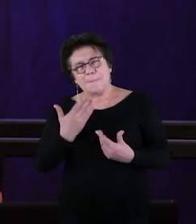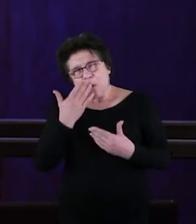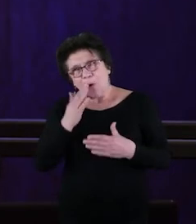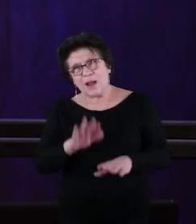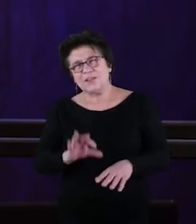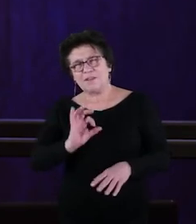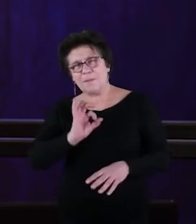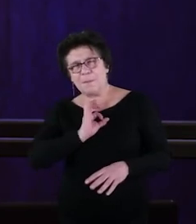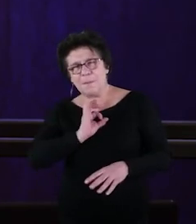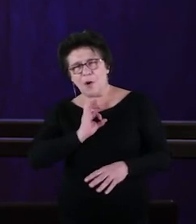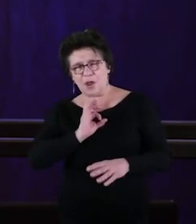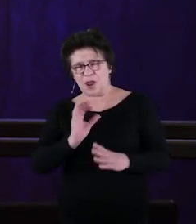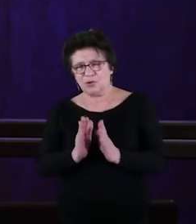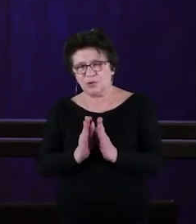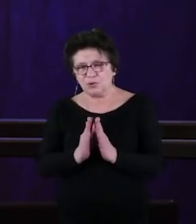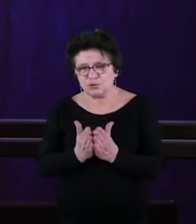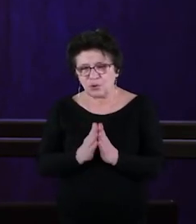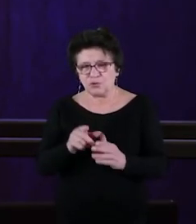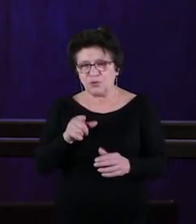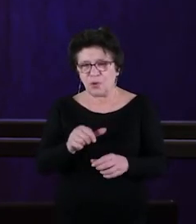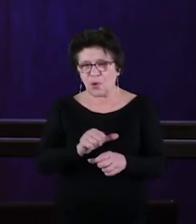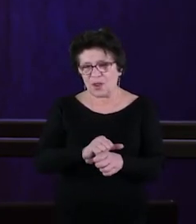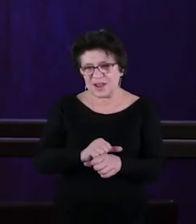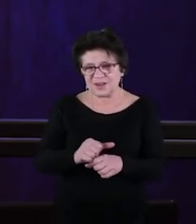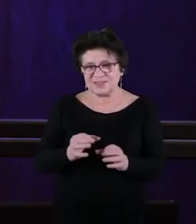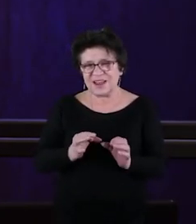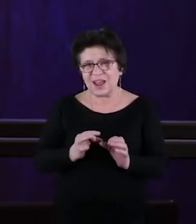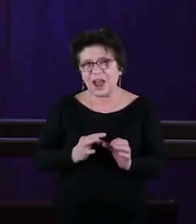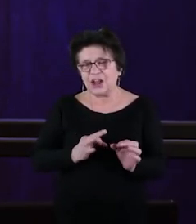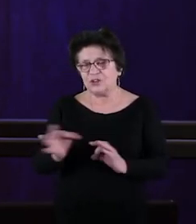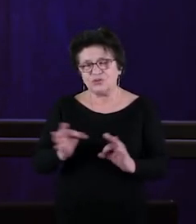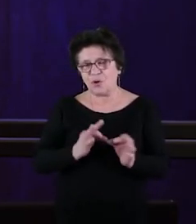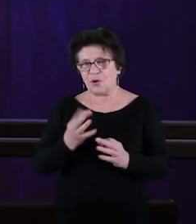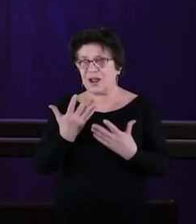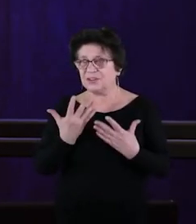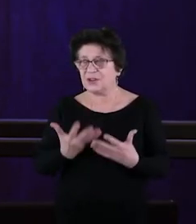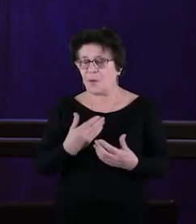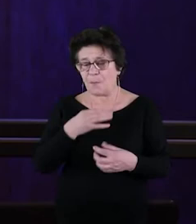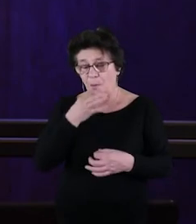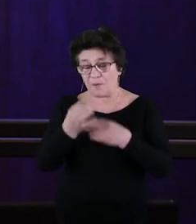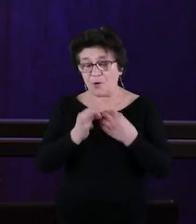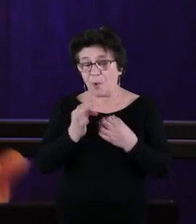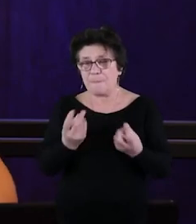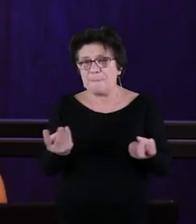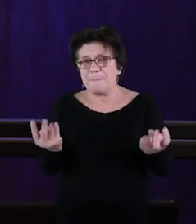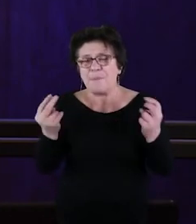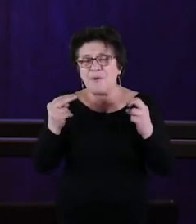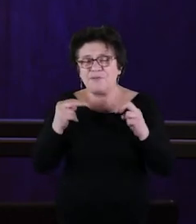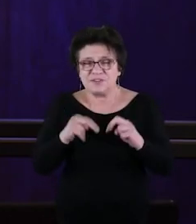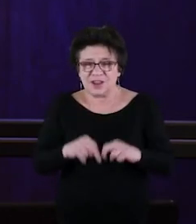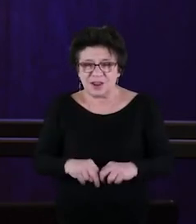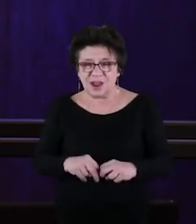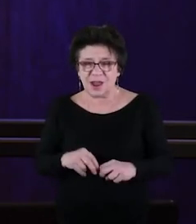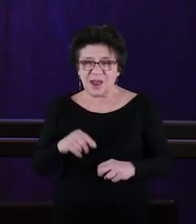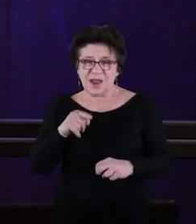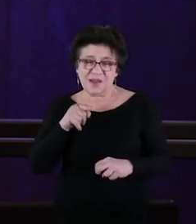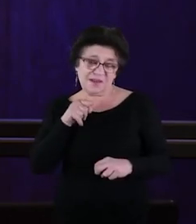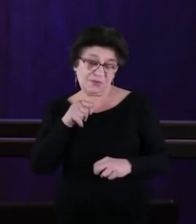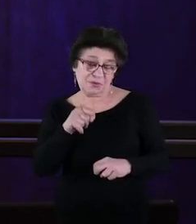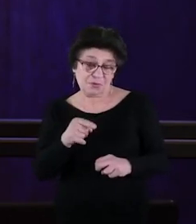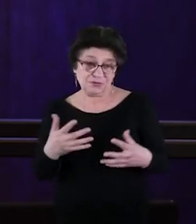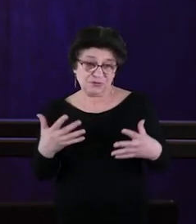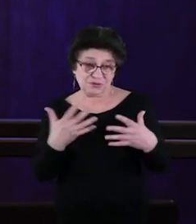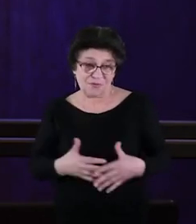bo są niezwykłe bo Historia ich powstania jest niezwykła o której jeszcze opowiem i sama o Synergia to jest taki ruch